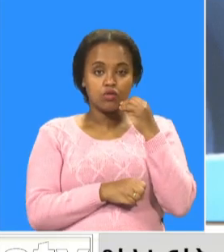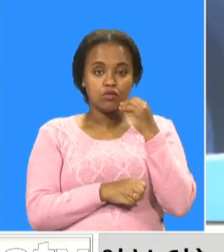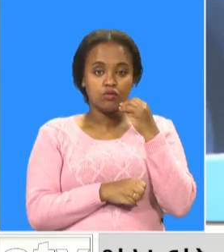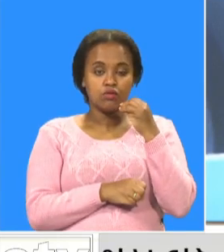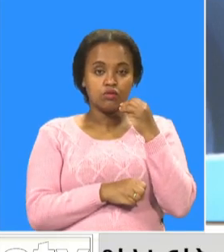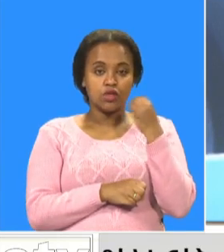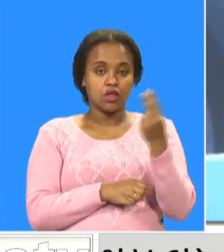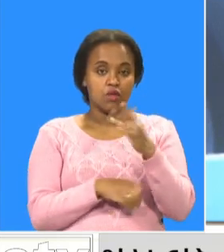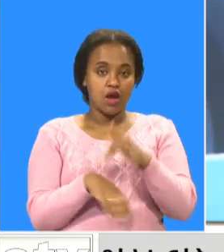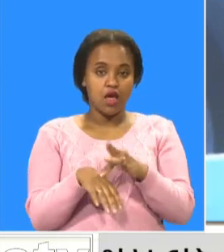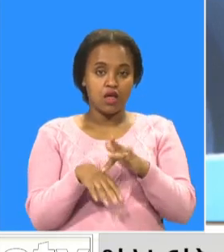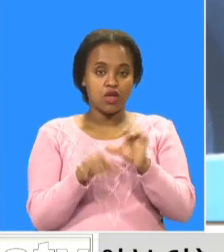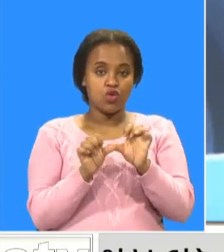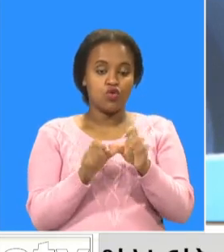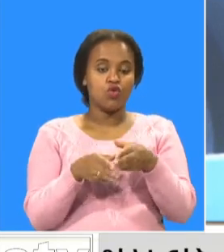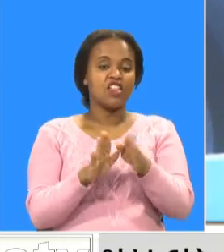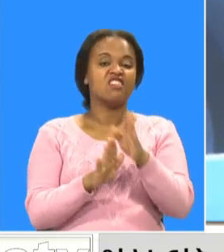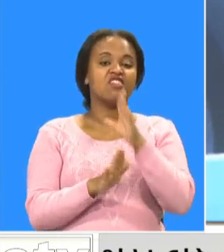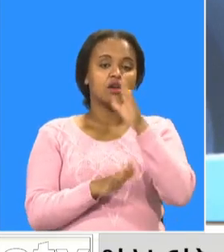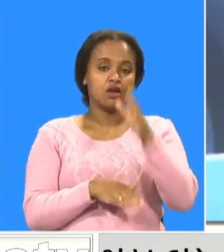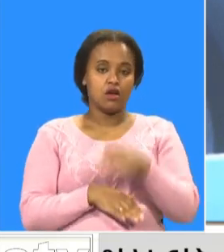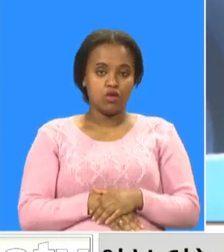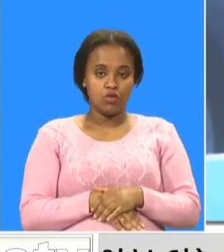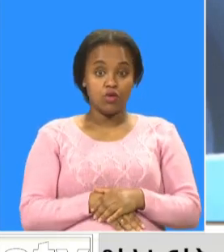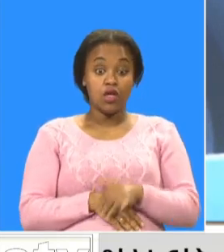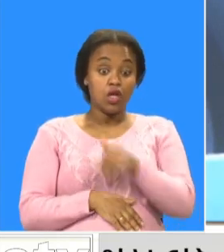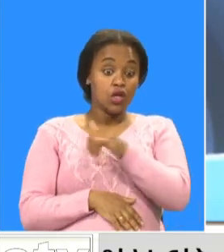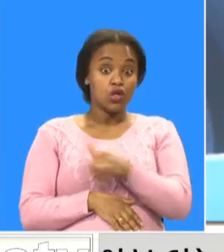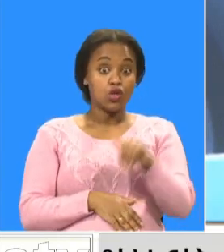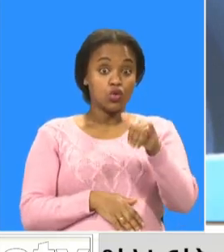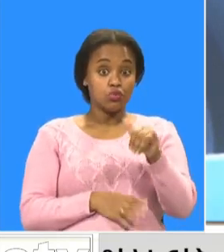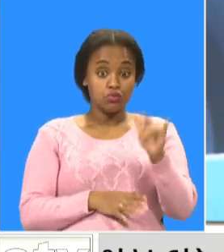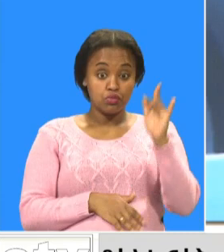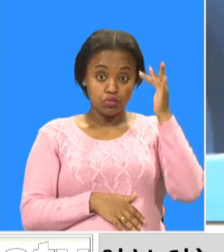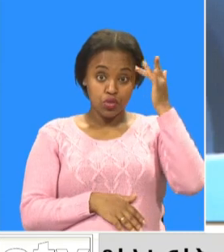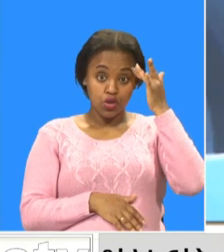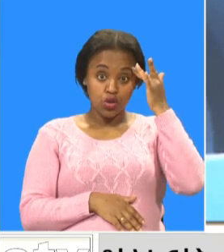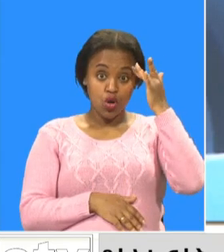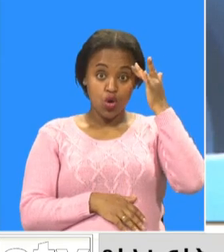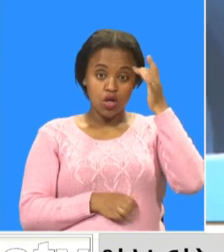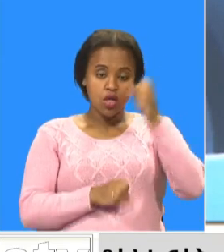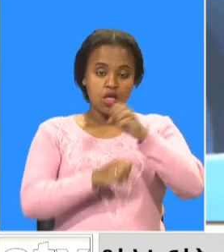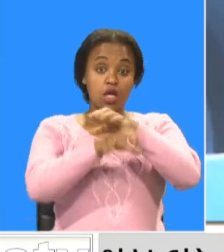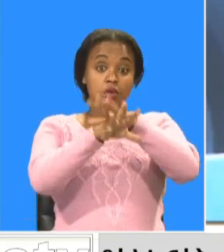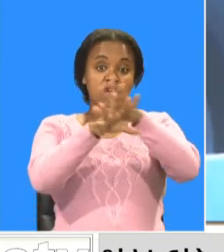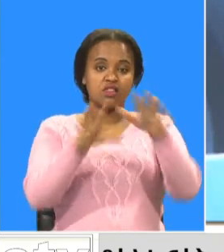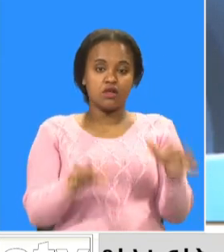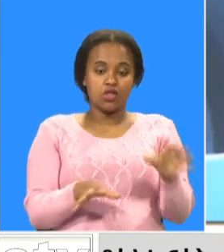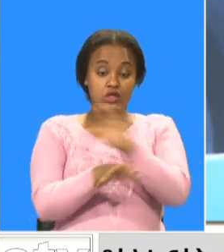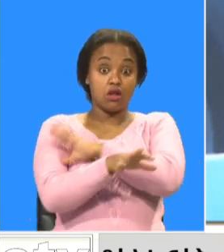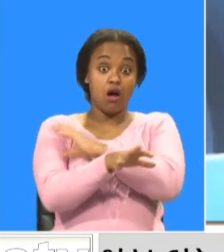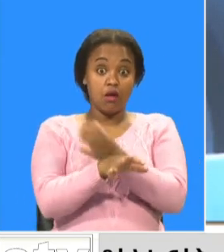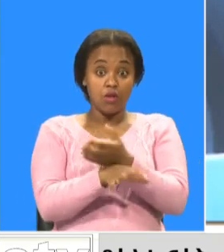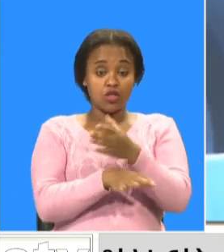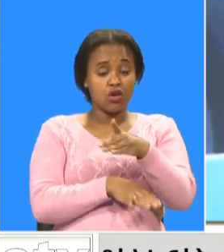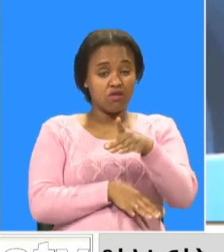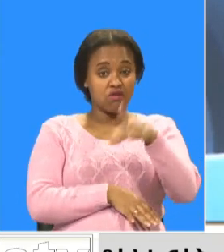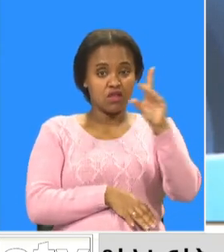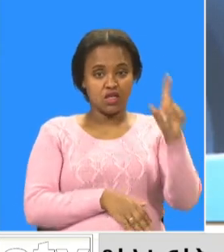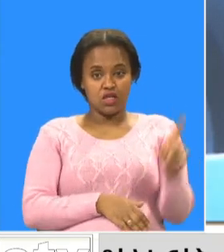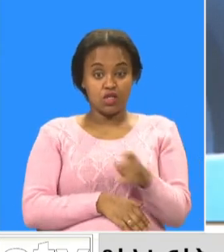እንዲውሉ የተፈቀዱ አይደለም። እንደውም በሽታውን የማሰራጨት አቅማቸው ከፍተኛ ስለሚሆን ምንም